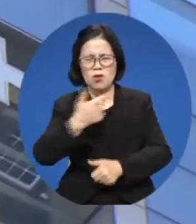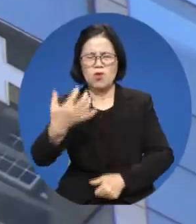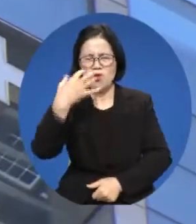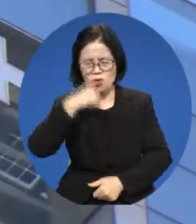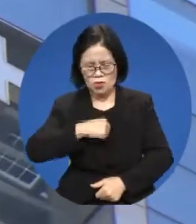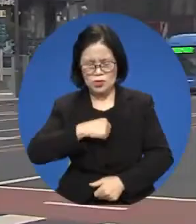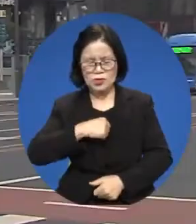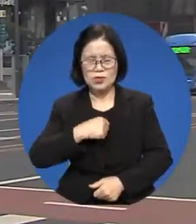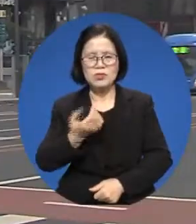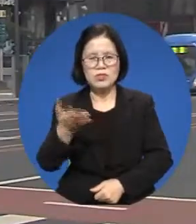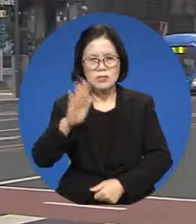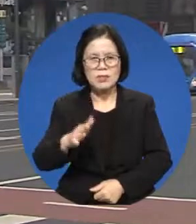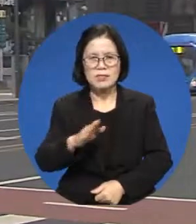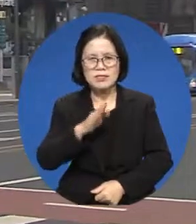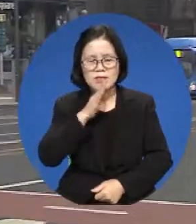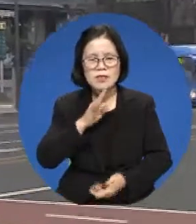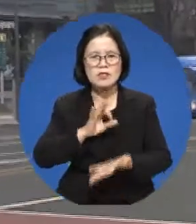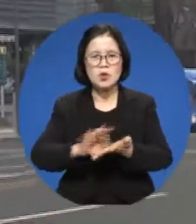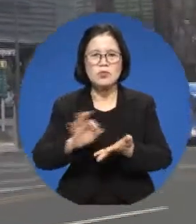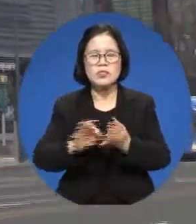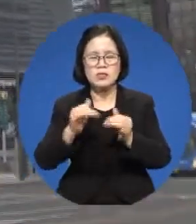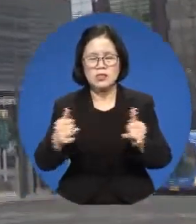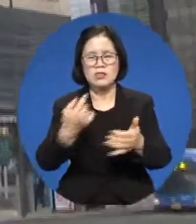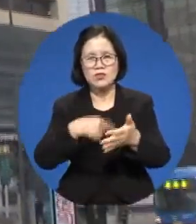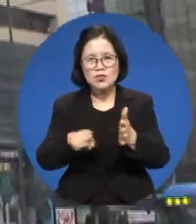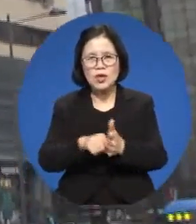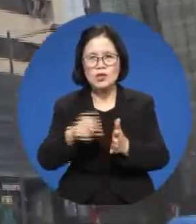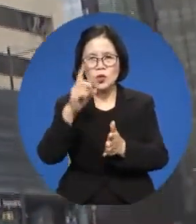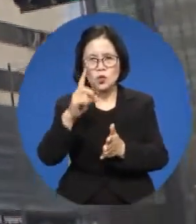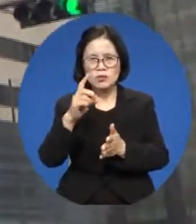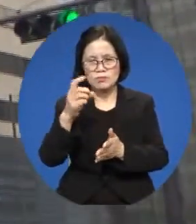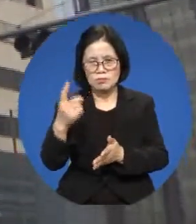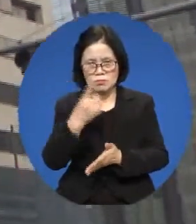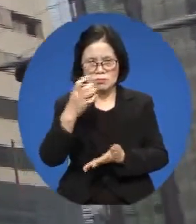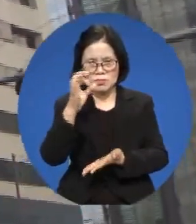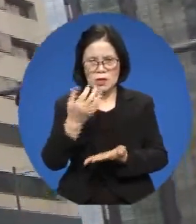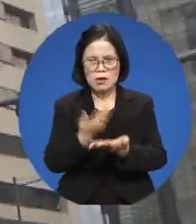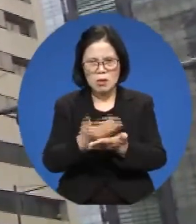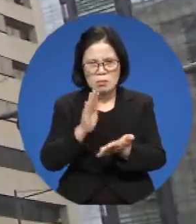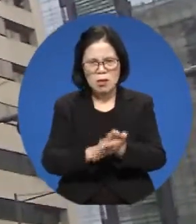이익을 챙기면서도 정작 소비자를 위한 요금제 개편에는